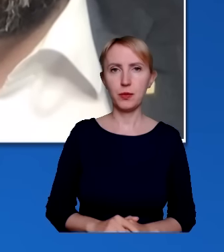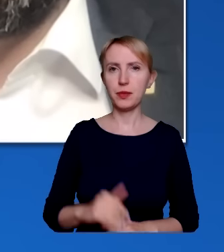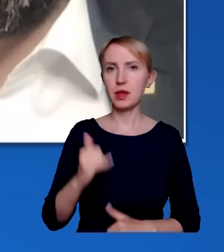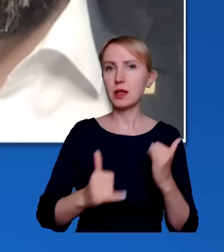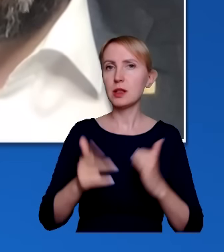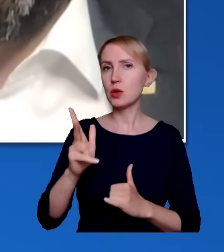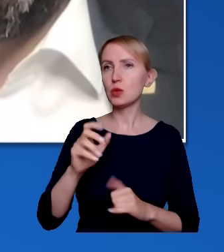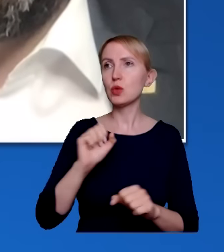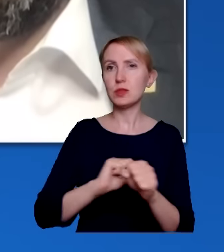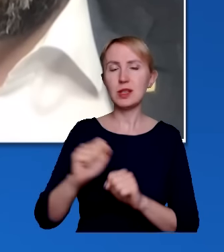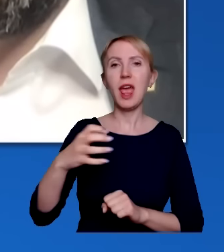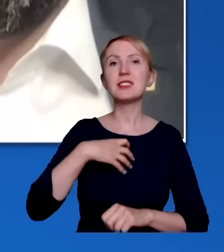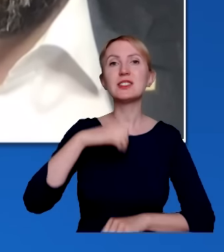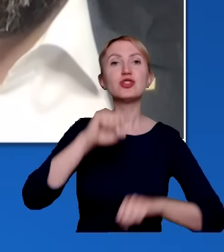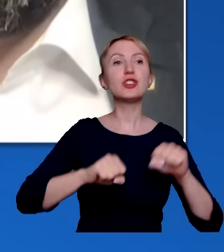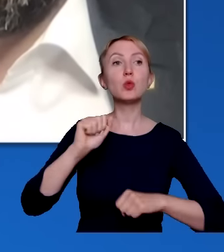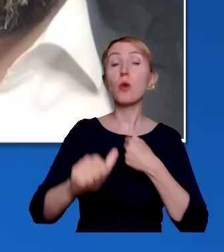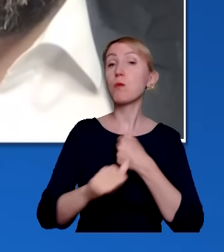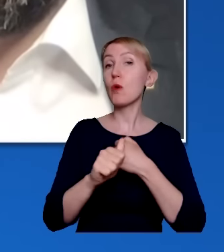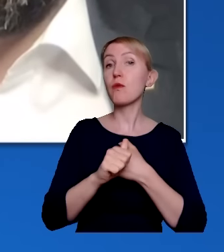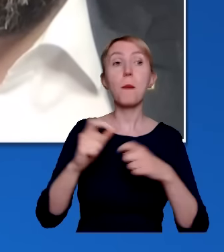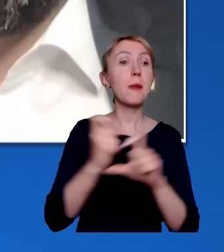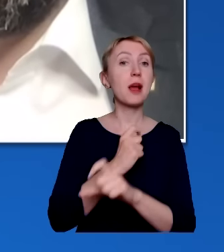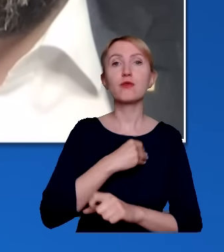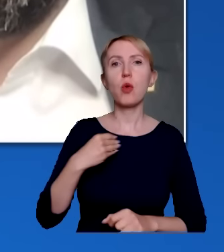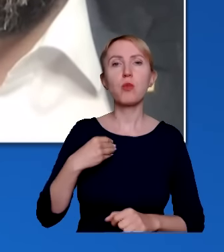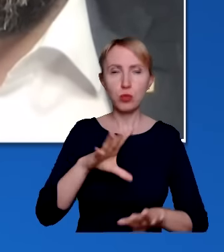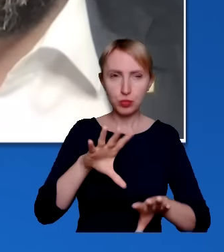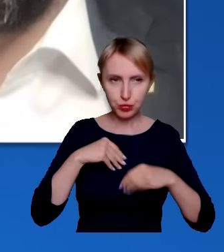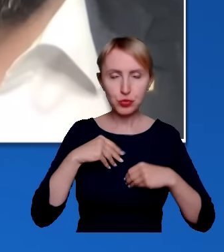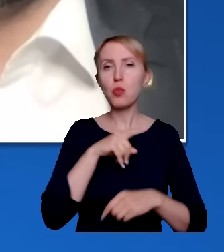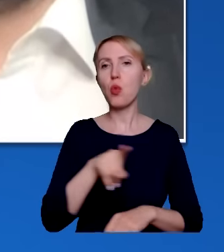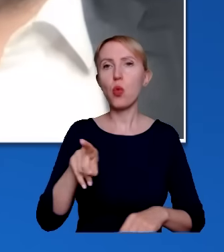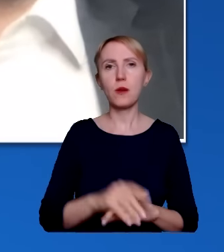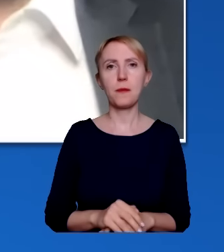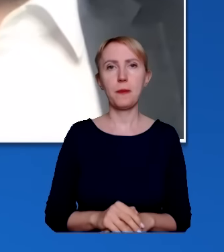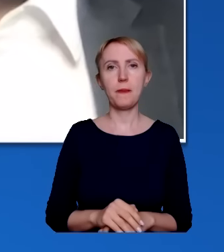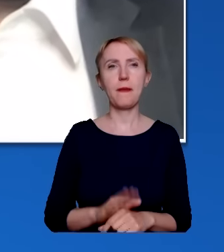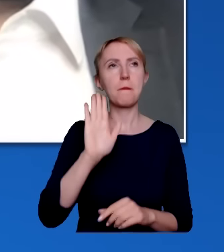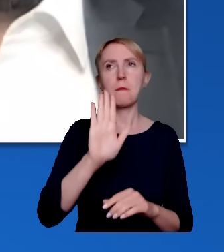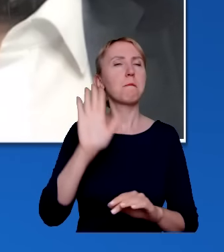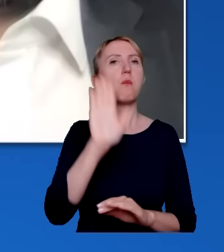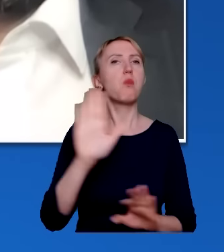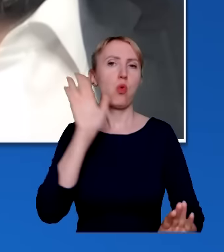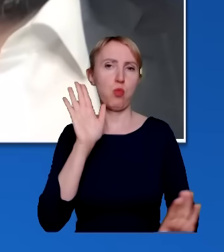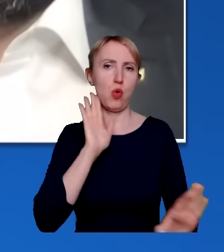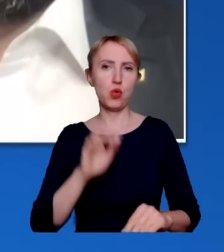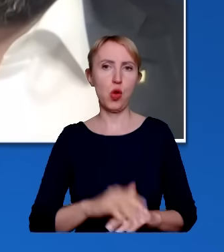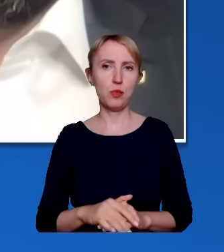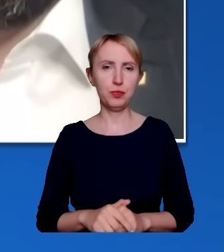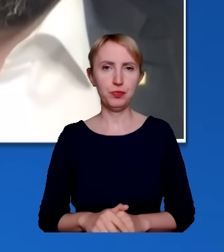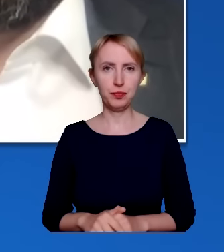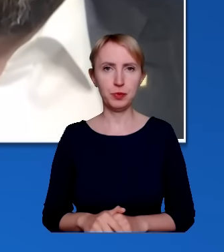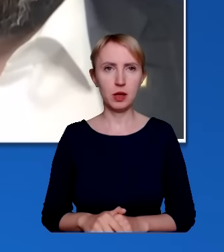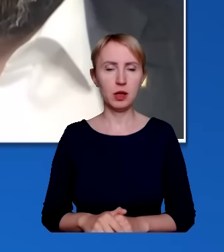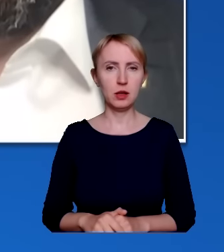sędzią to z jakiegoś powodu państwo polskie uznaje że on boskie cechy nabywa i w żaden sposób nie może być